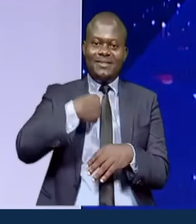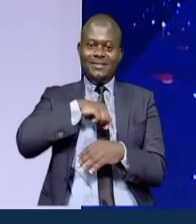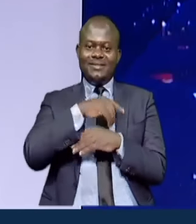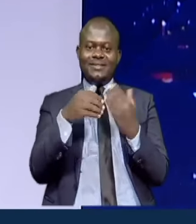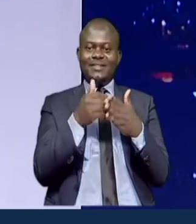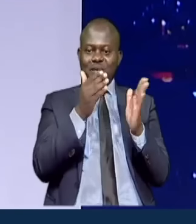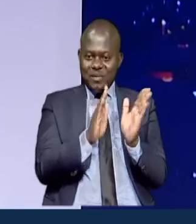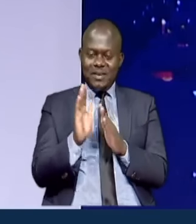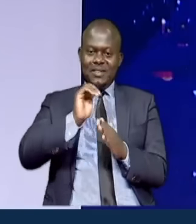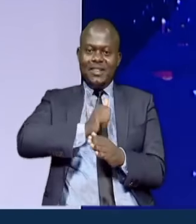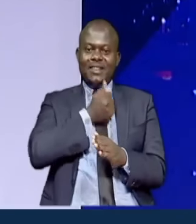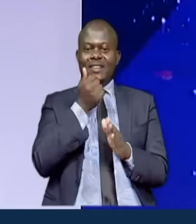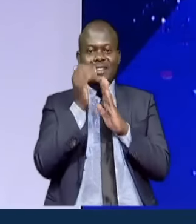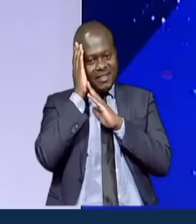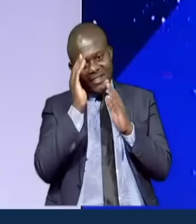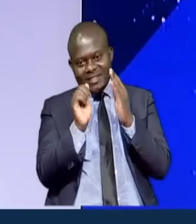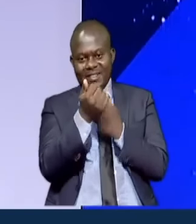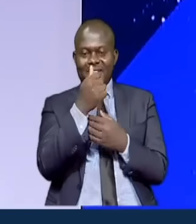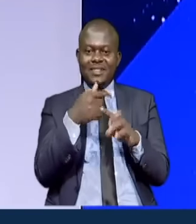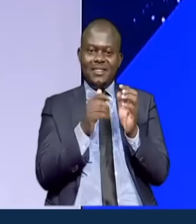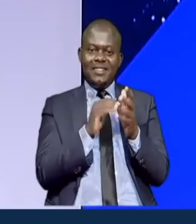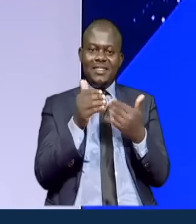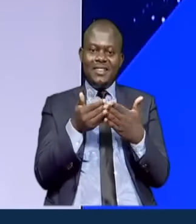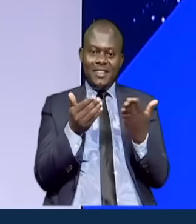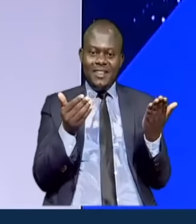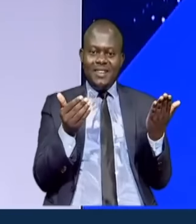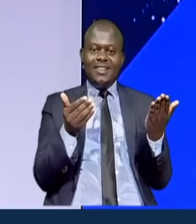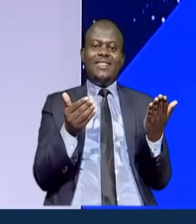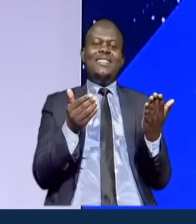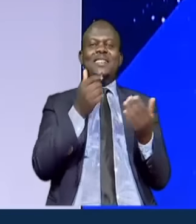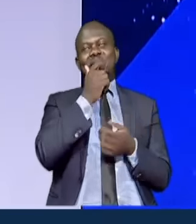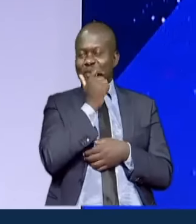ubupanze kwanjye ndabyuka nk'abandi ariko njyewe ndabanza nk'imyoza